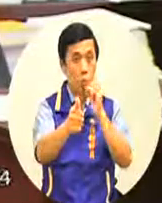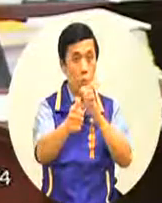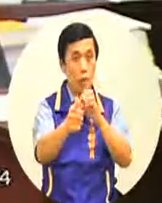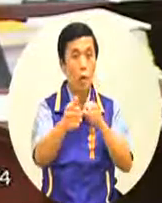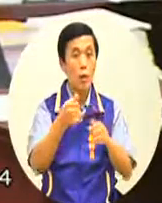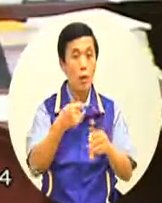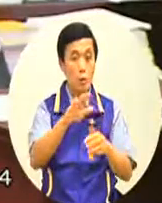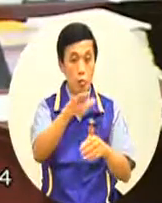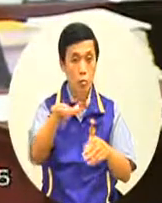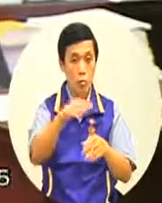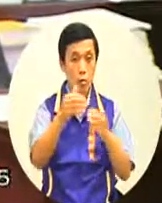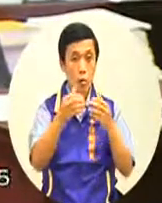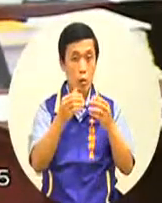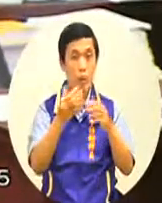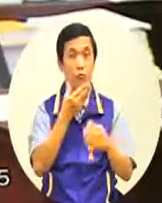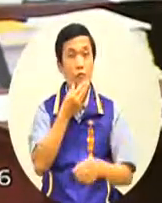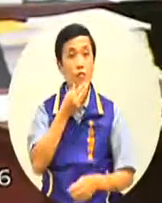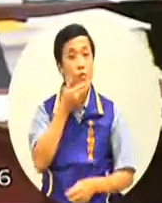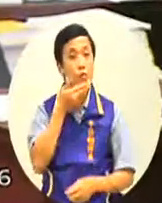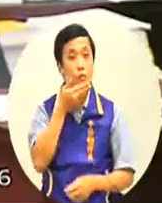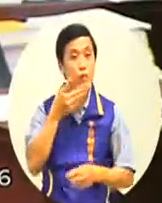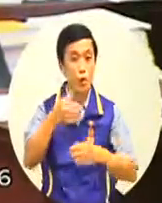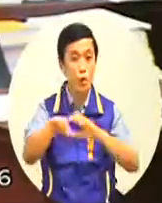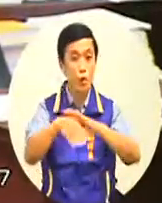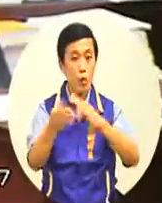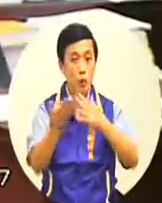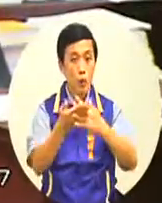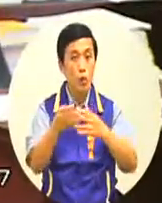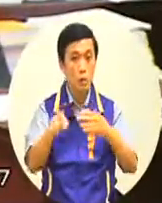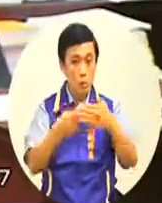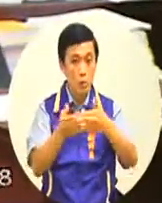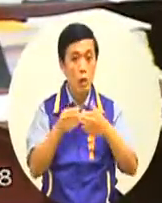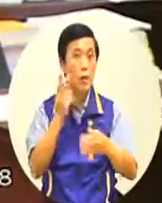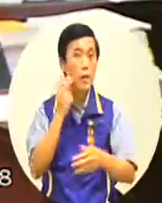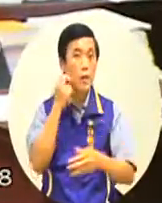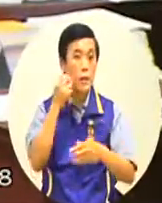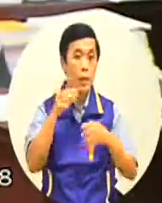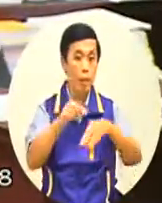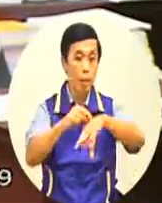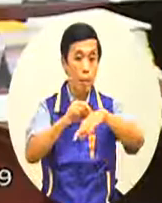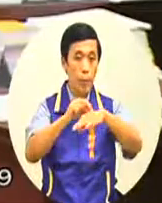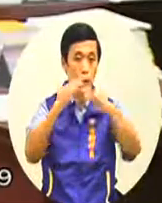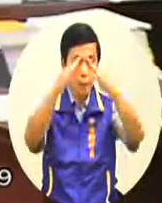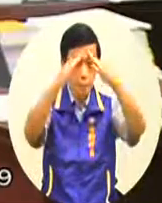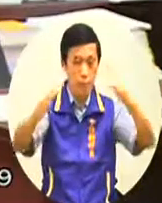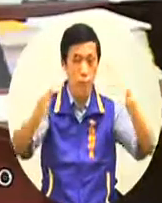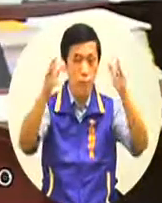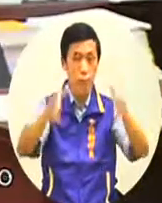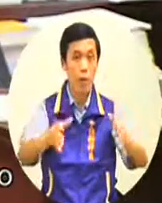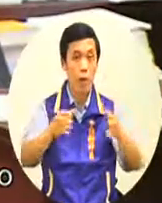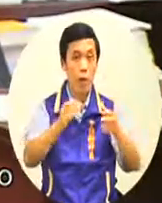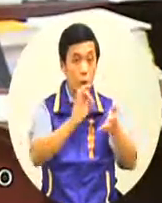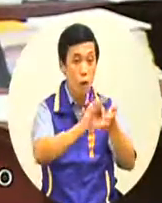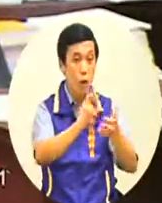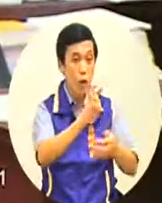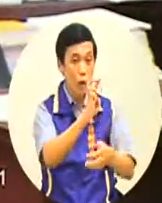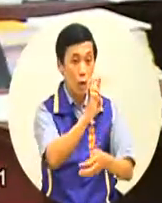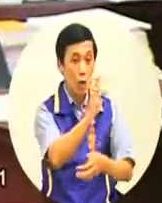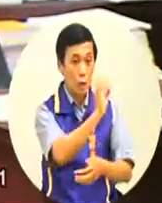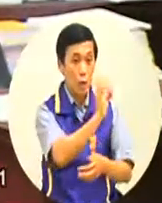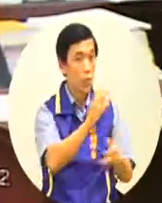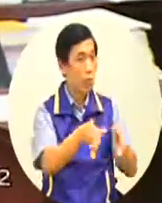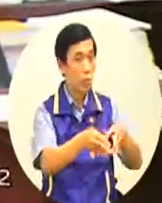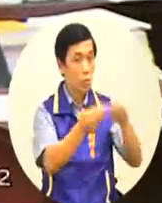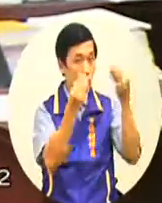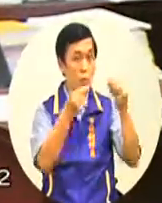空间，也许我们只要用铁皮屋就可以了，我们不用到 RC， 不用花那么多钱在硬体的建设上面，我们